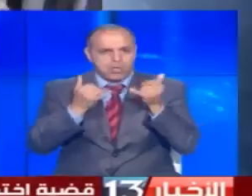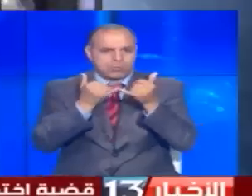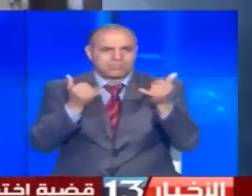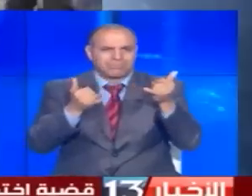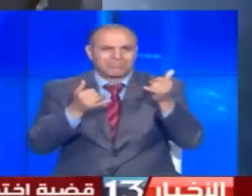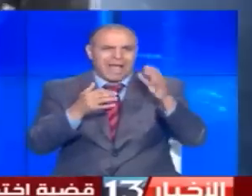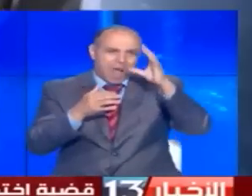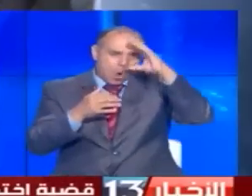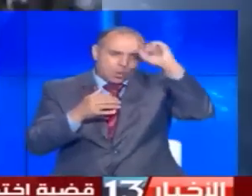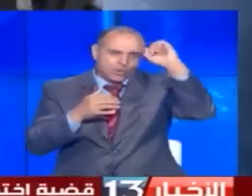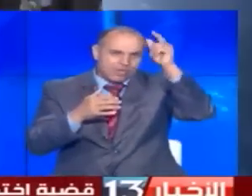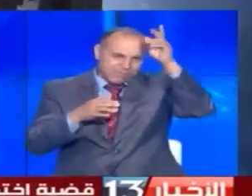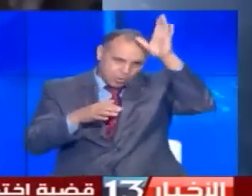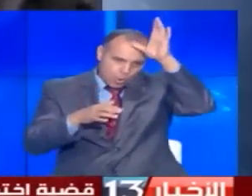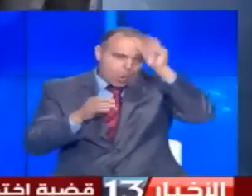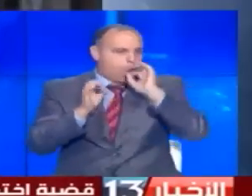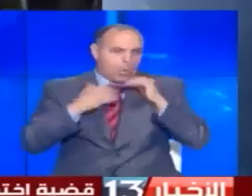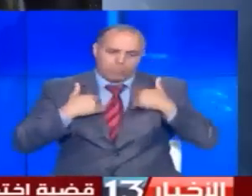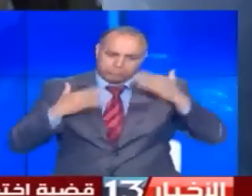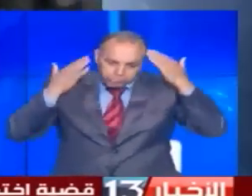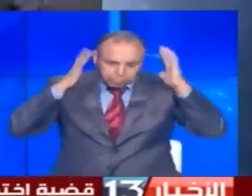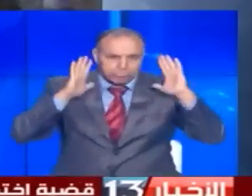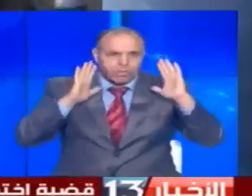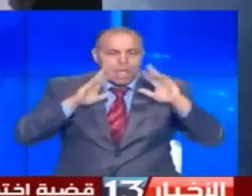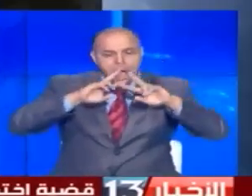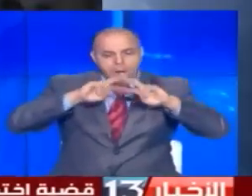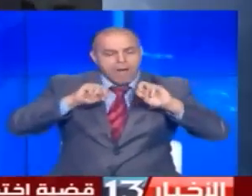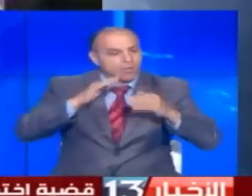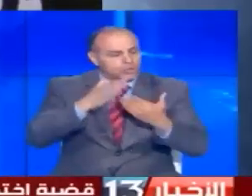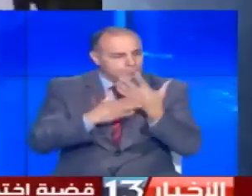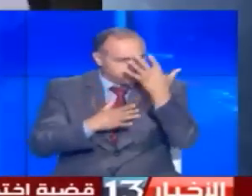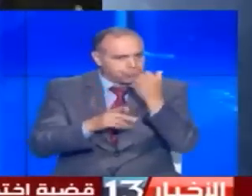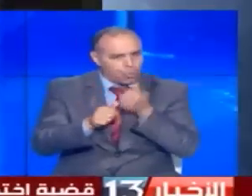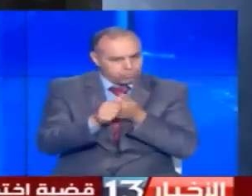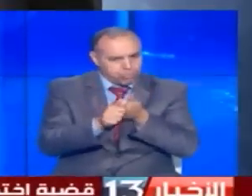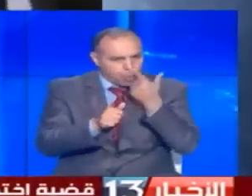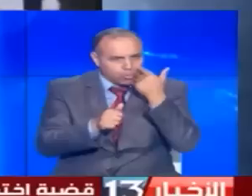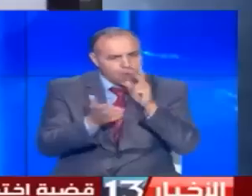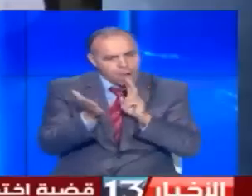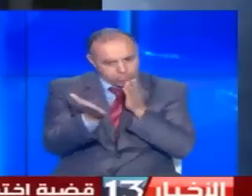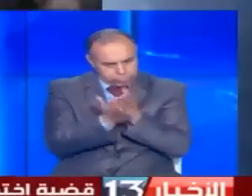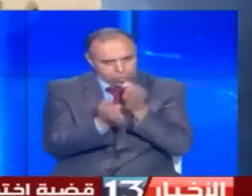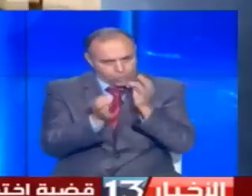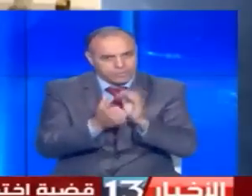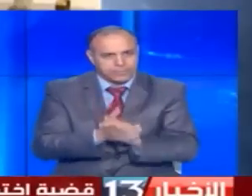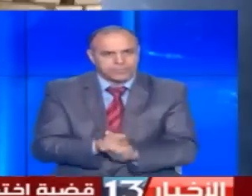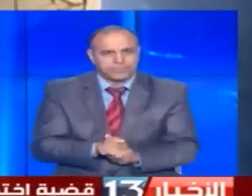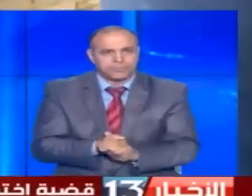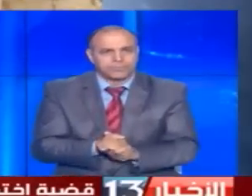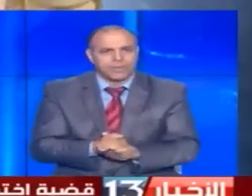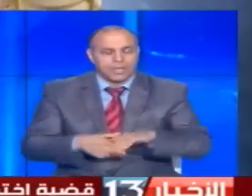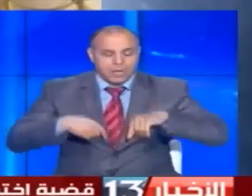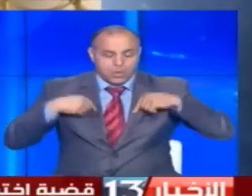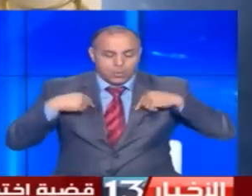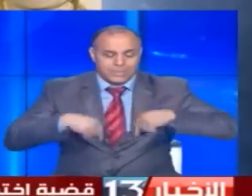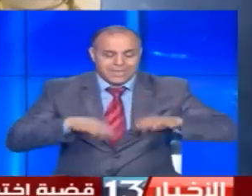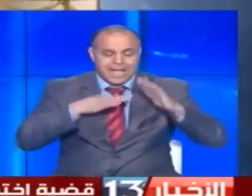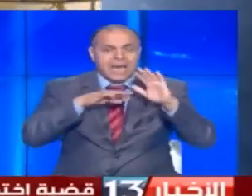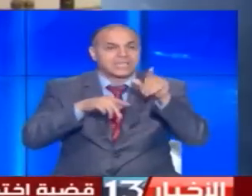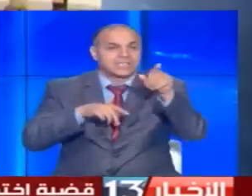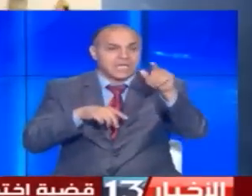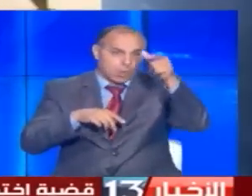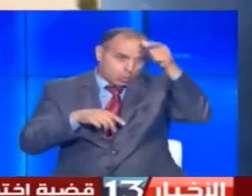قنصلية بلادهم في اسطنبول، ووعدوا بإجراء تحقيق جدي يحظى بالمصداقية. وزير الخارجية التركي